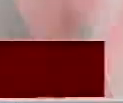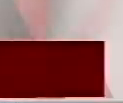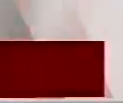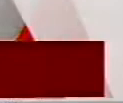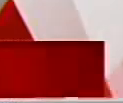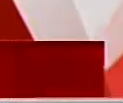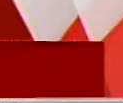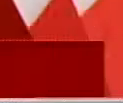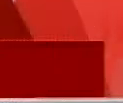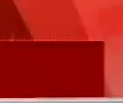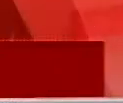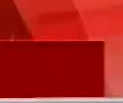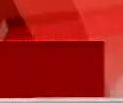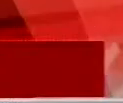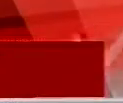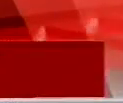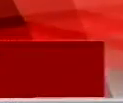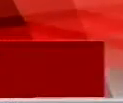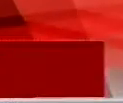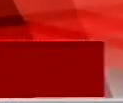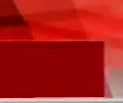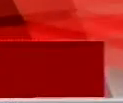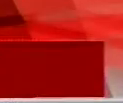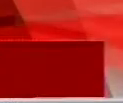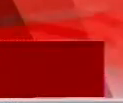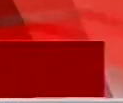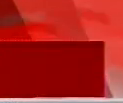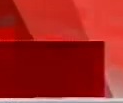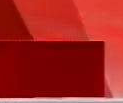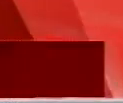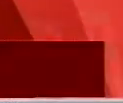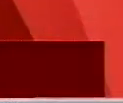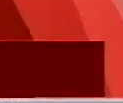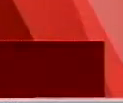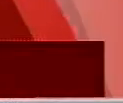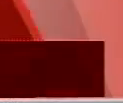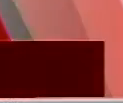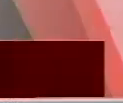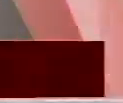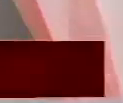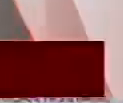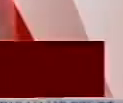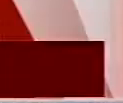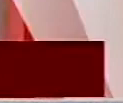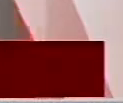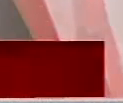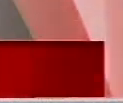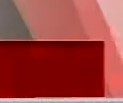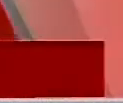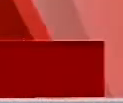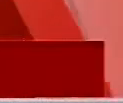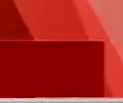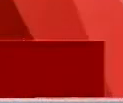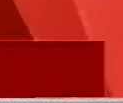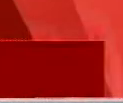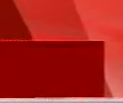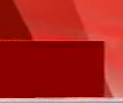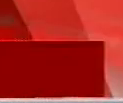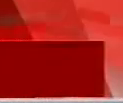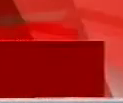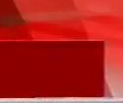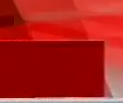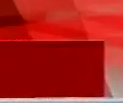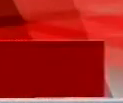personal na issue. Ito po ay talagang nakakabit lamang po dito sa kaso ng impeachment. At